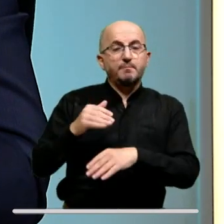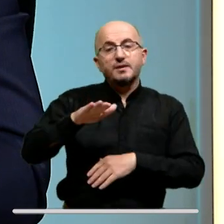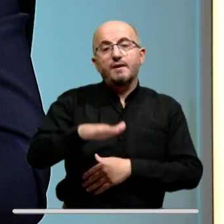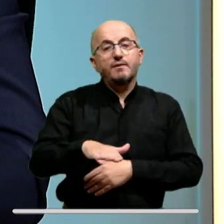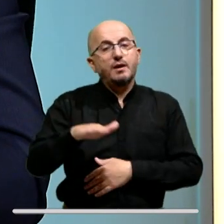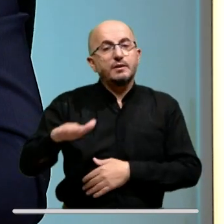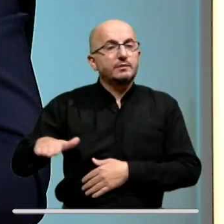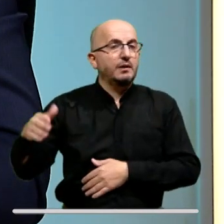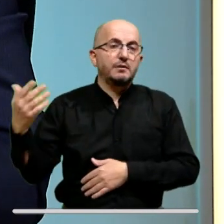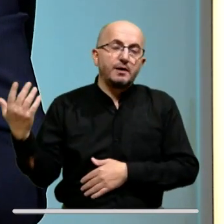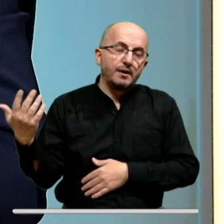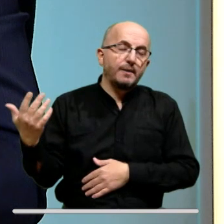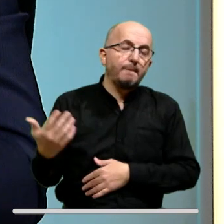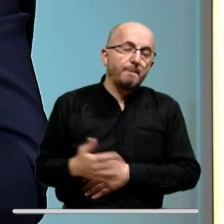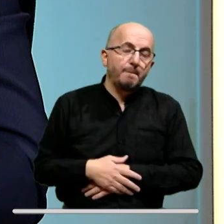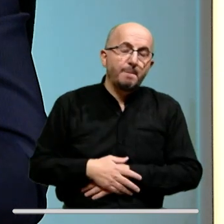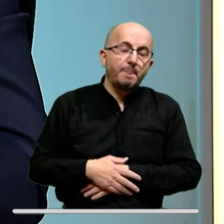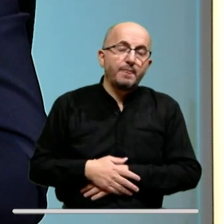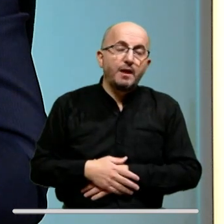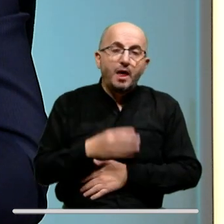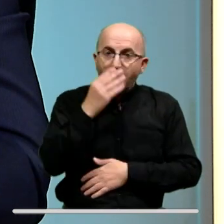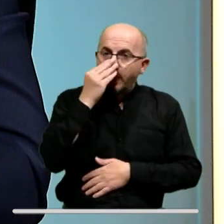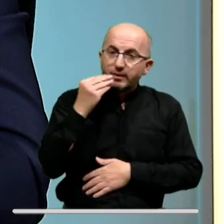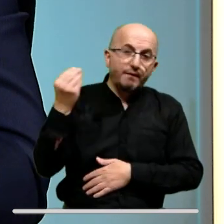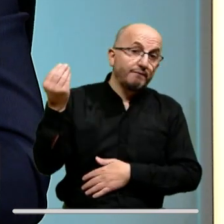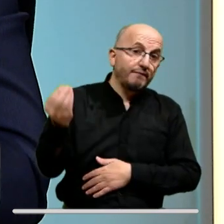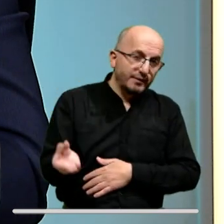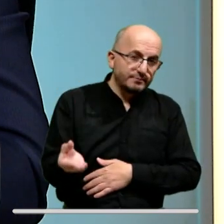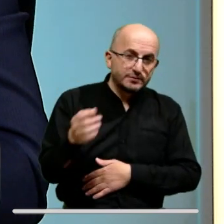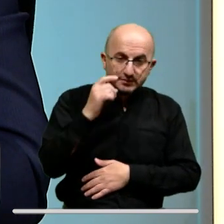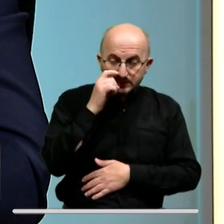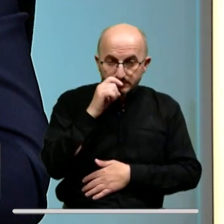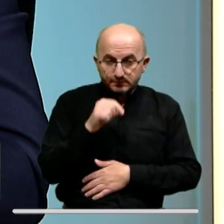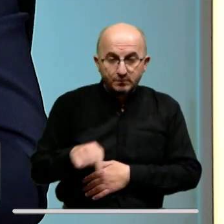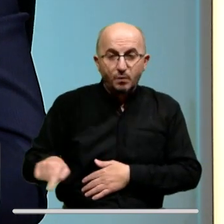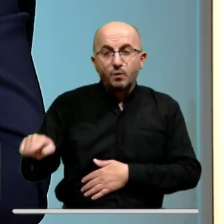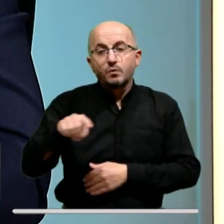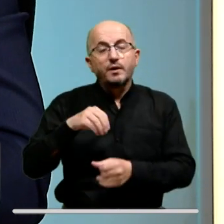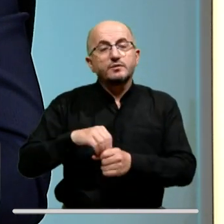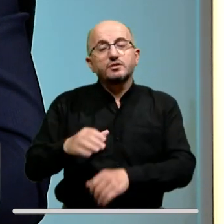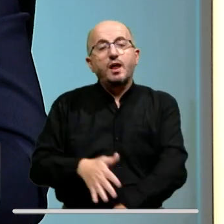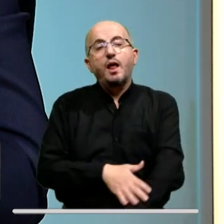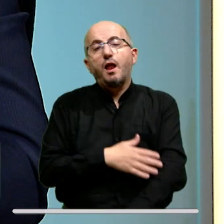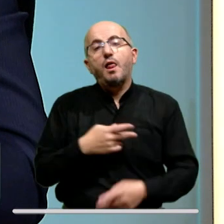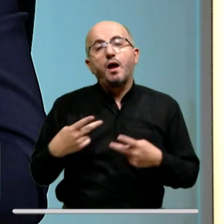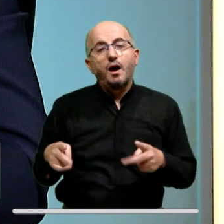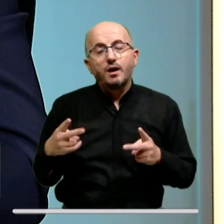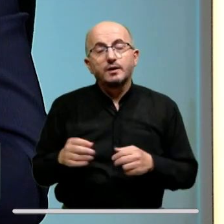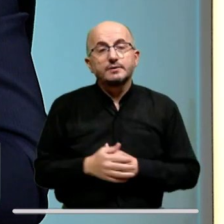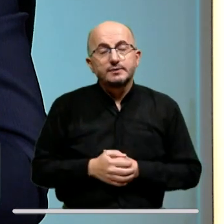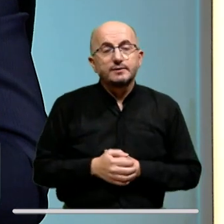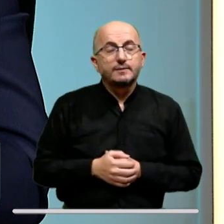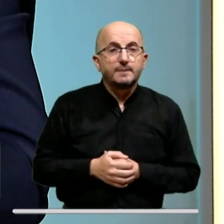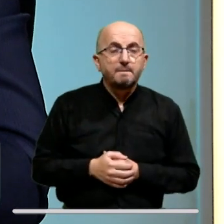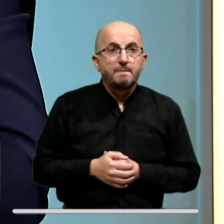evladına ya da evlatlarına hibede bulunmuşsa bu onlar için helaldir. Ama şöyle bir şey